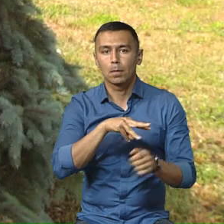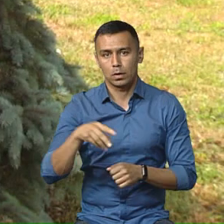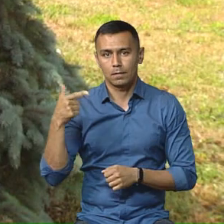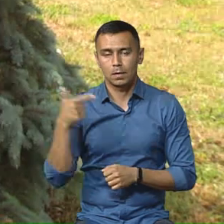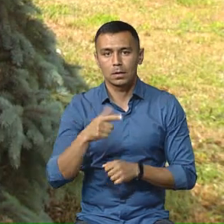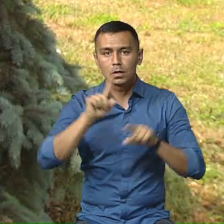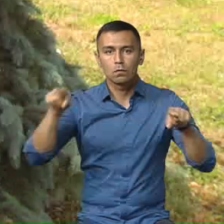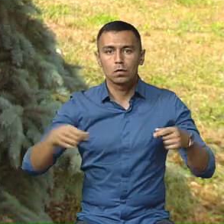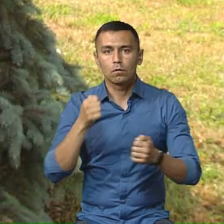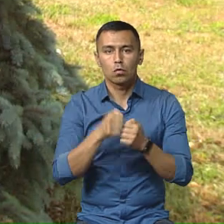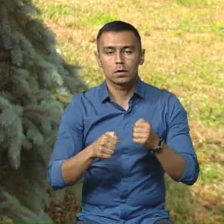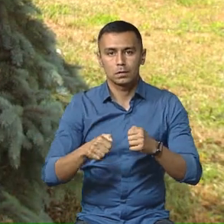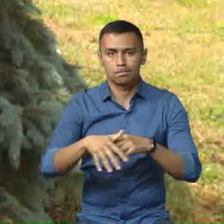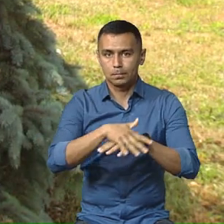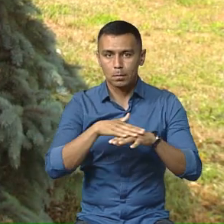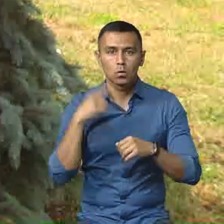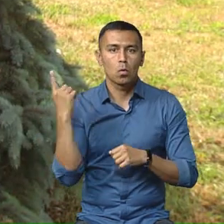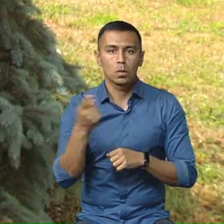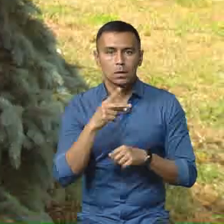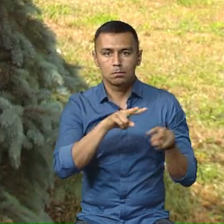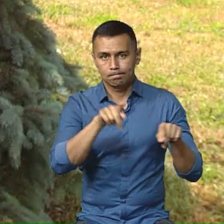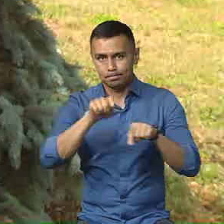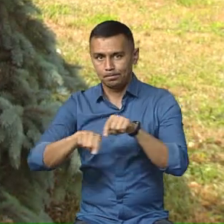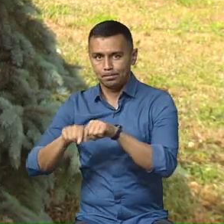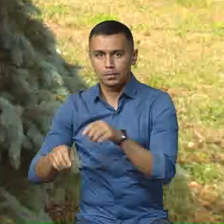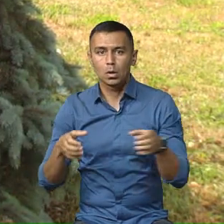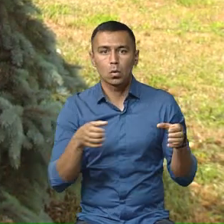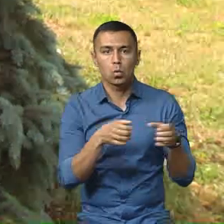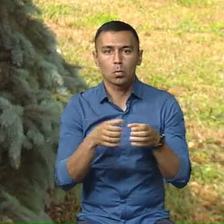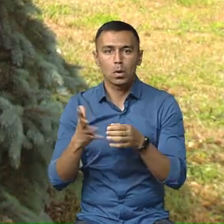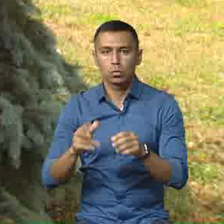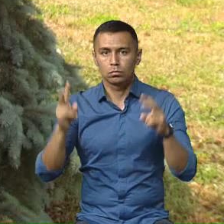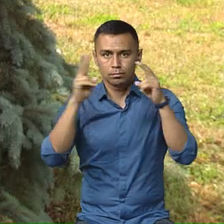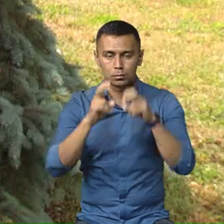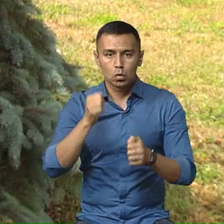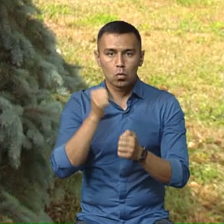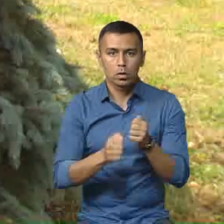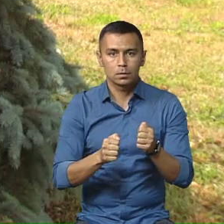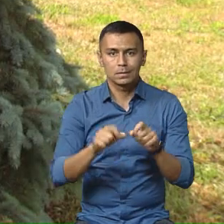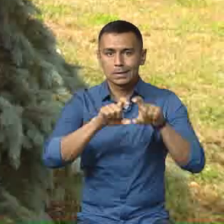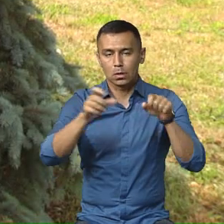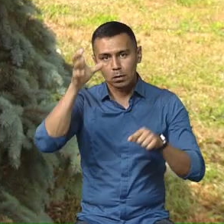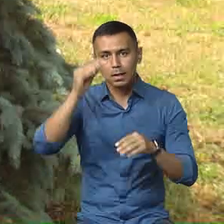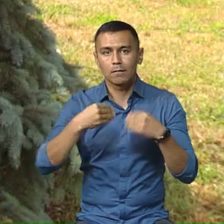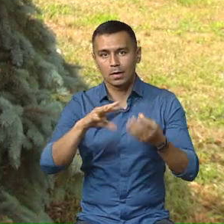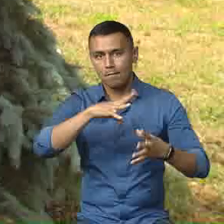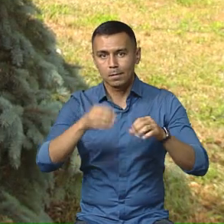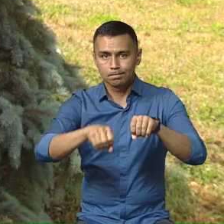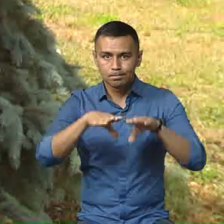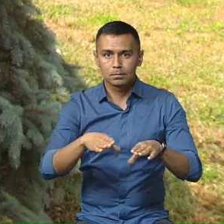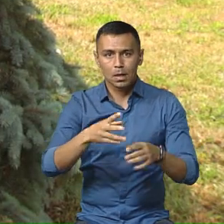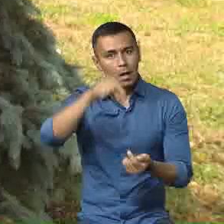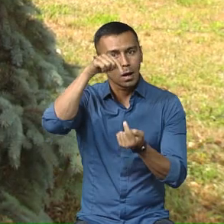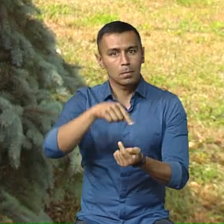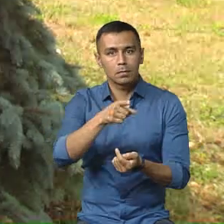гривень. Створені в кожній громаді і в області моніторингові групи, які будуть обстежувати кожний заклад освіти і давати висновок, чи придатний він